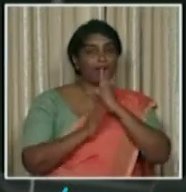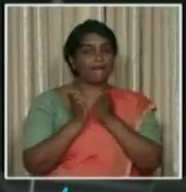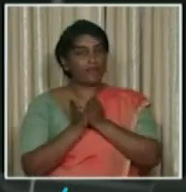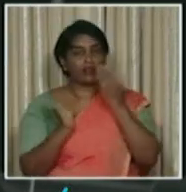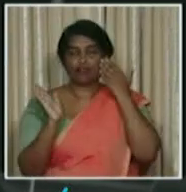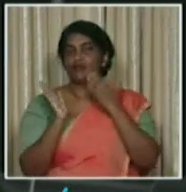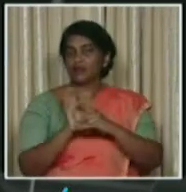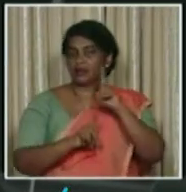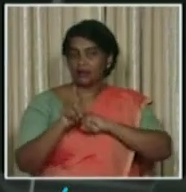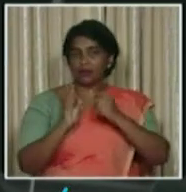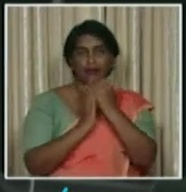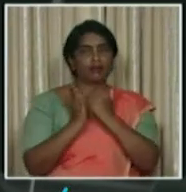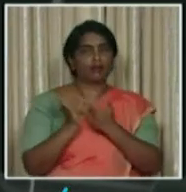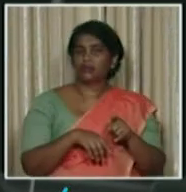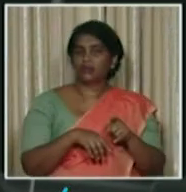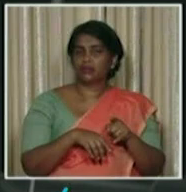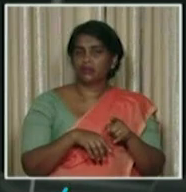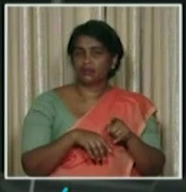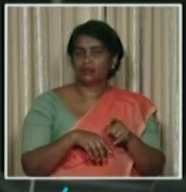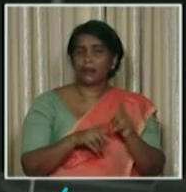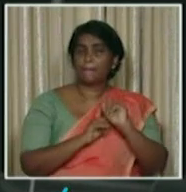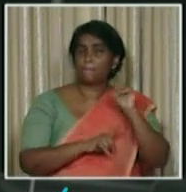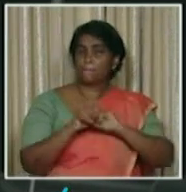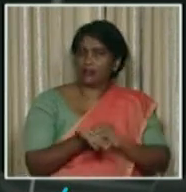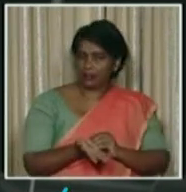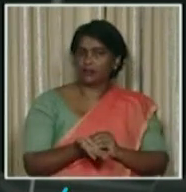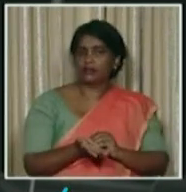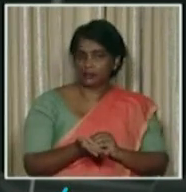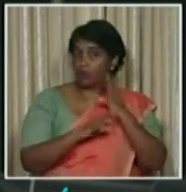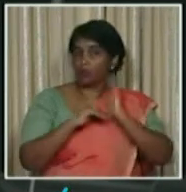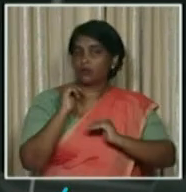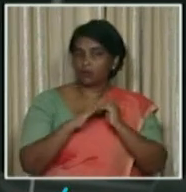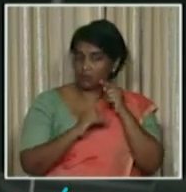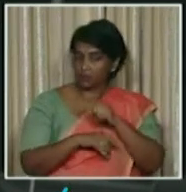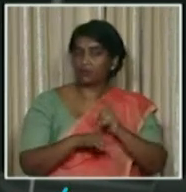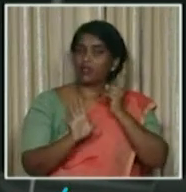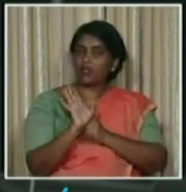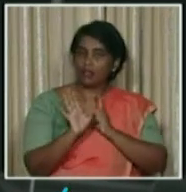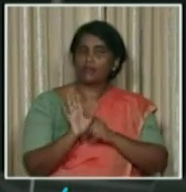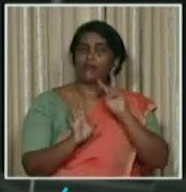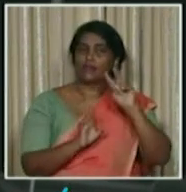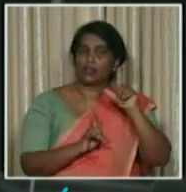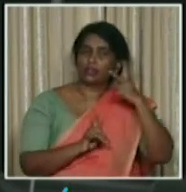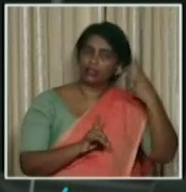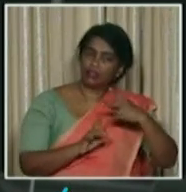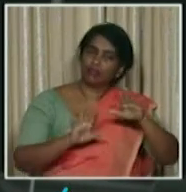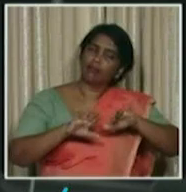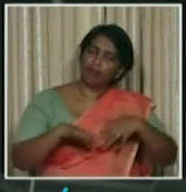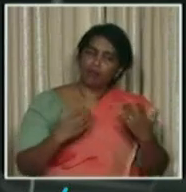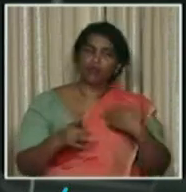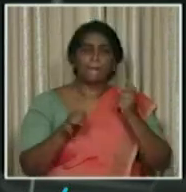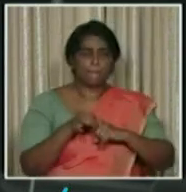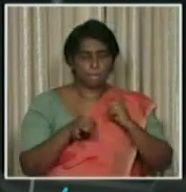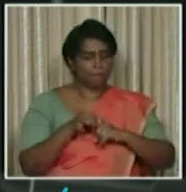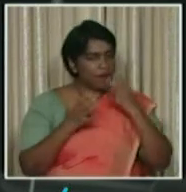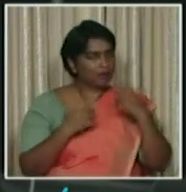කතා කරලා න්‍යාය පත්‍රයේම විනය කඩලා පාර්ලිමේන්තුව නැවත නැවත බාල්දු කිරීමක් හැමදාම 272 එහෙම නැත්නම් මොනකව හරි එකක් අස්සේ ප්‍රශ්න